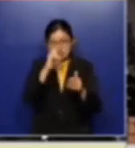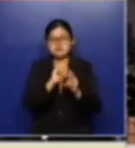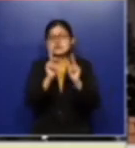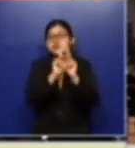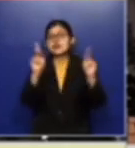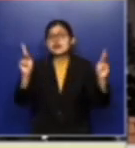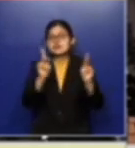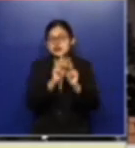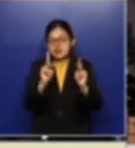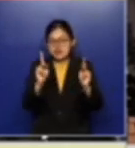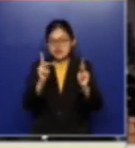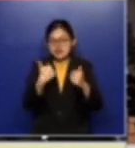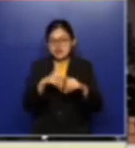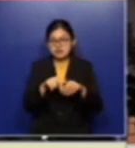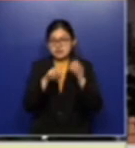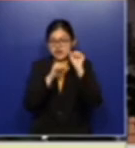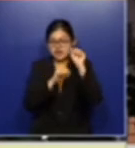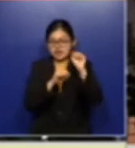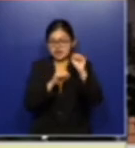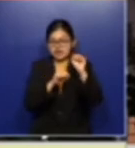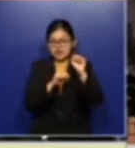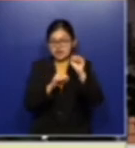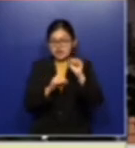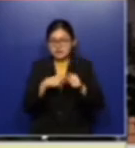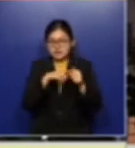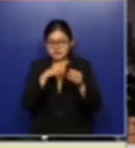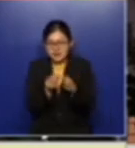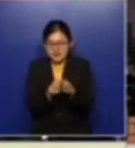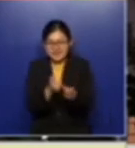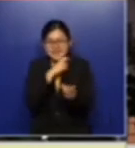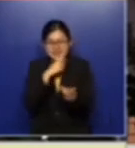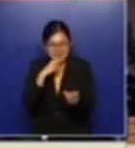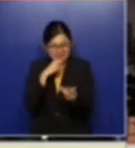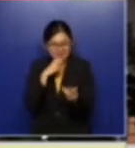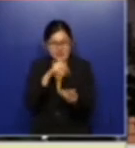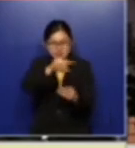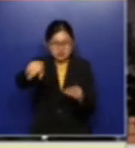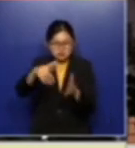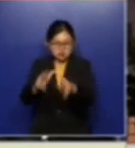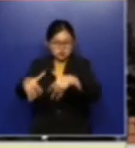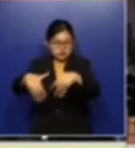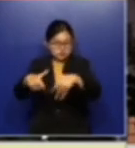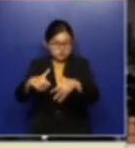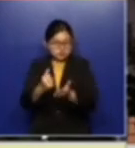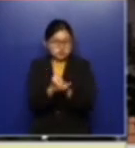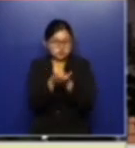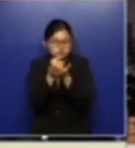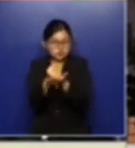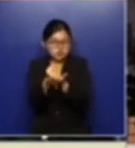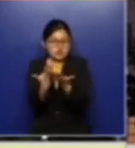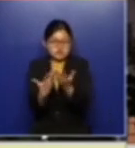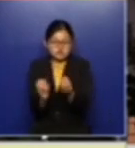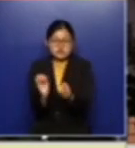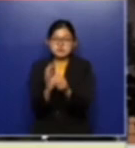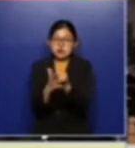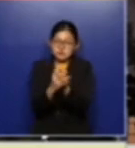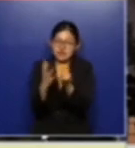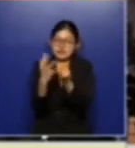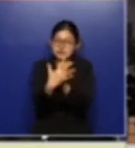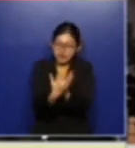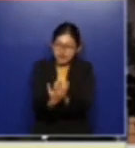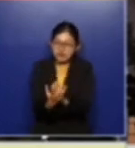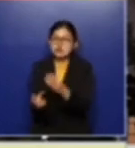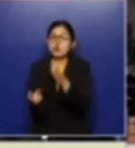กาศภัยแล้งประกาศภัยแล้งท่านก็จะได้รับความช่วยเหลือไม่ว่าจะเป็นพืชไร่จะเป็นข้าวได้หมดนะ